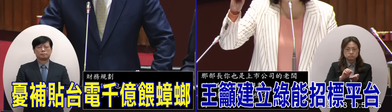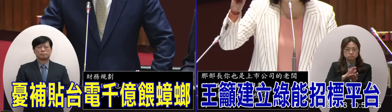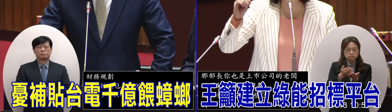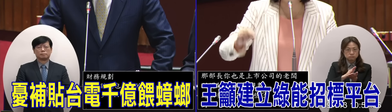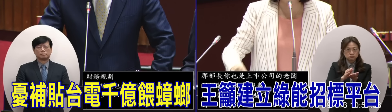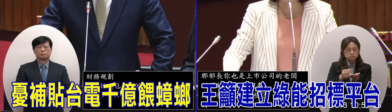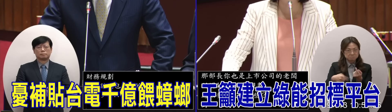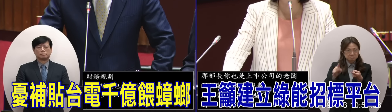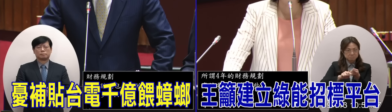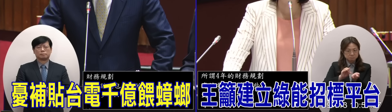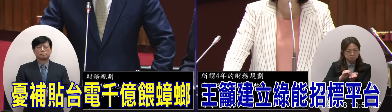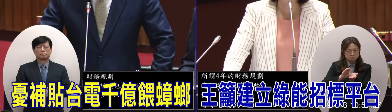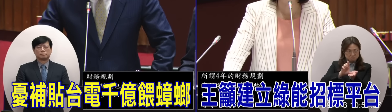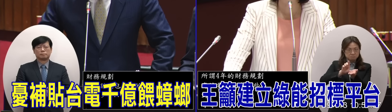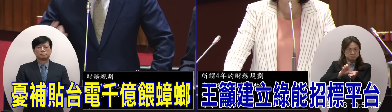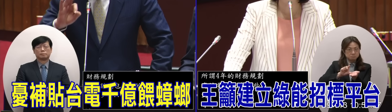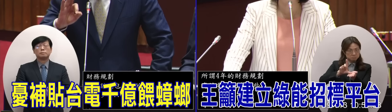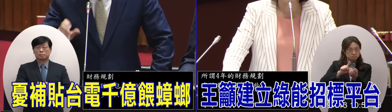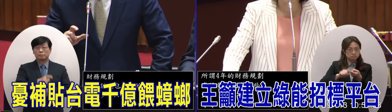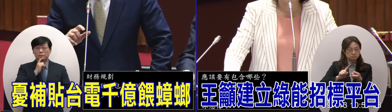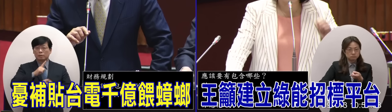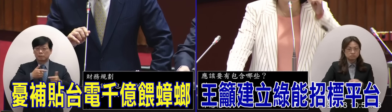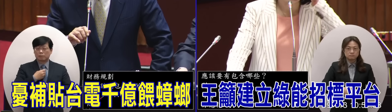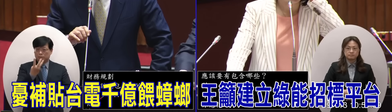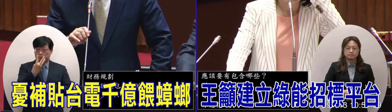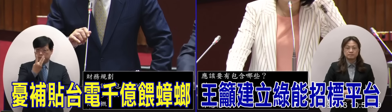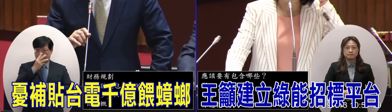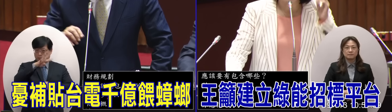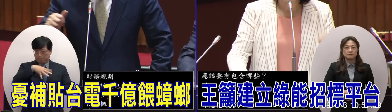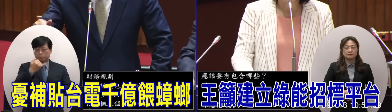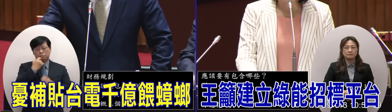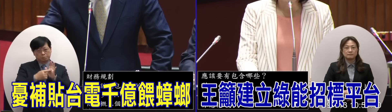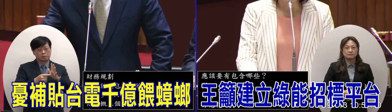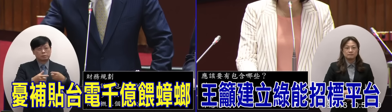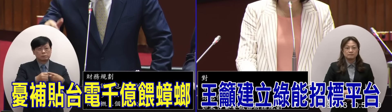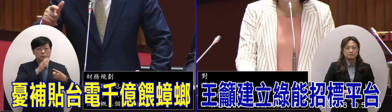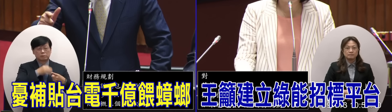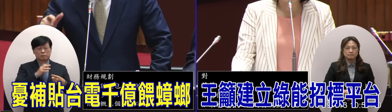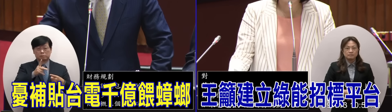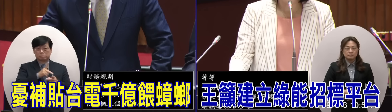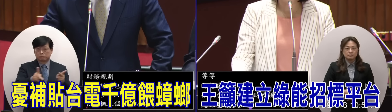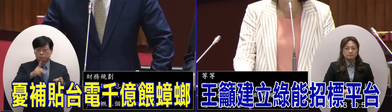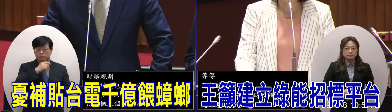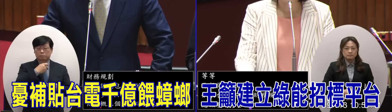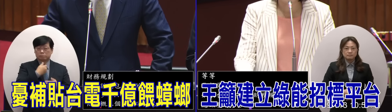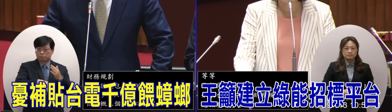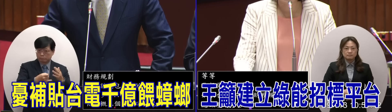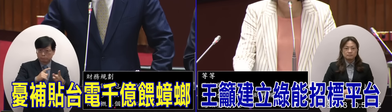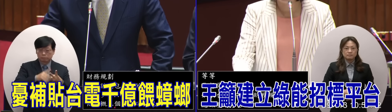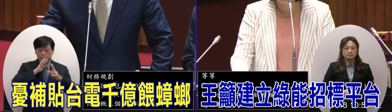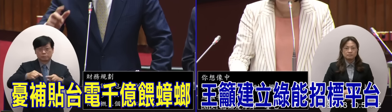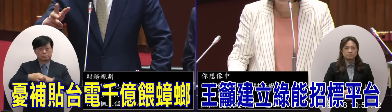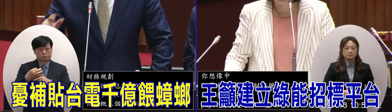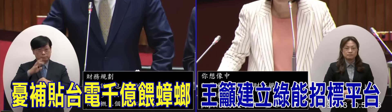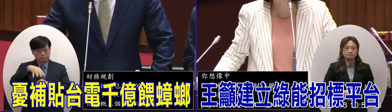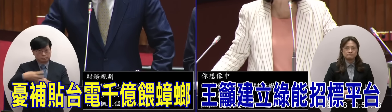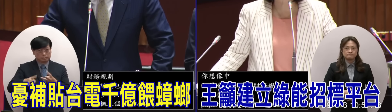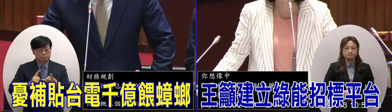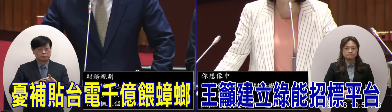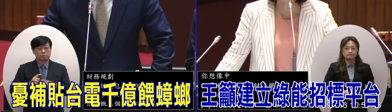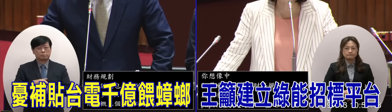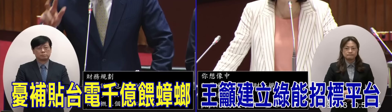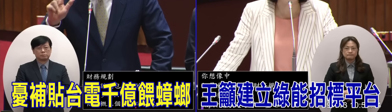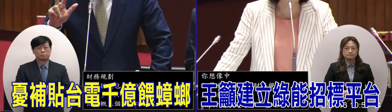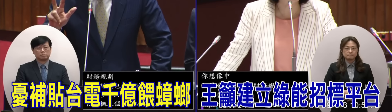应该是厚厚一叠吧。 它大概三个表可以表现的，一个资产负债表，一个现金表，然后还有 资产负债